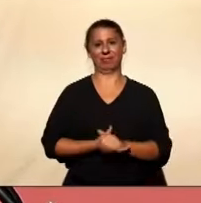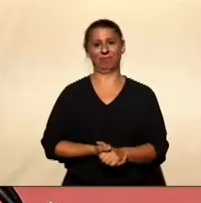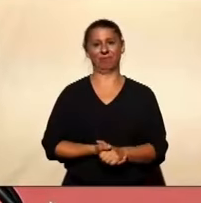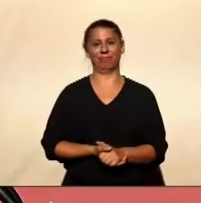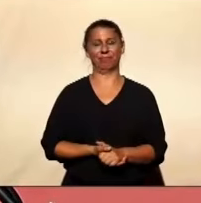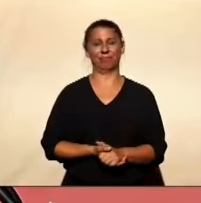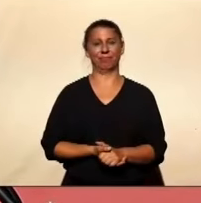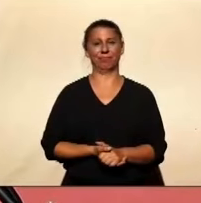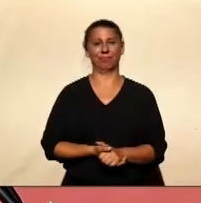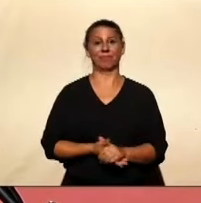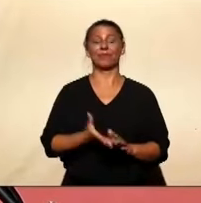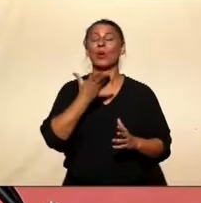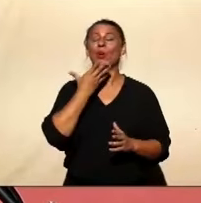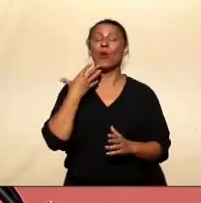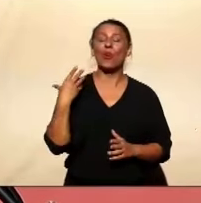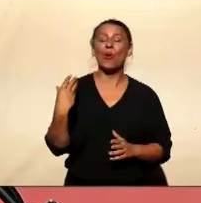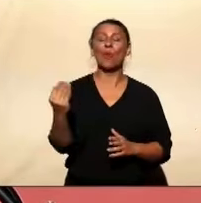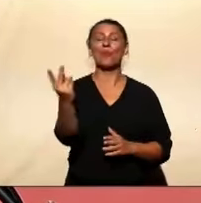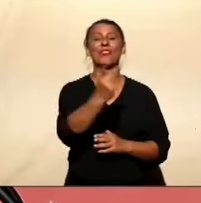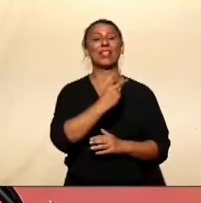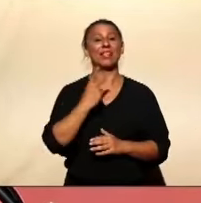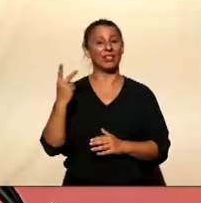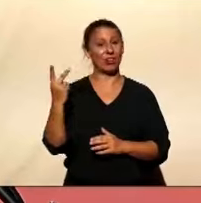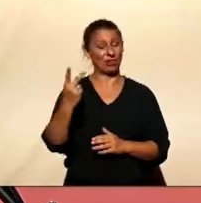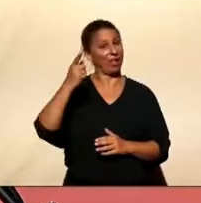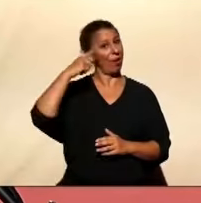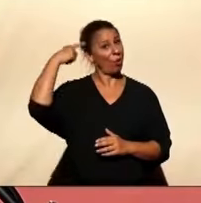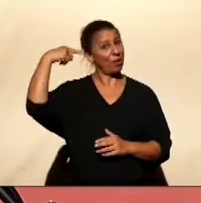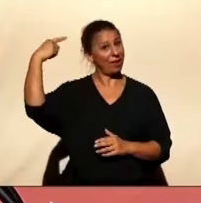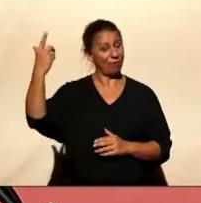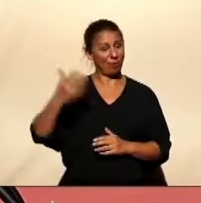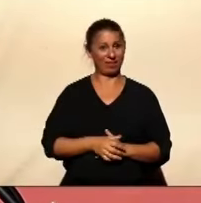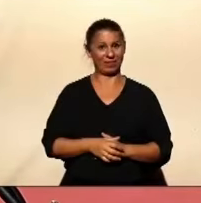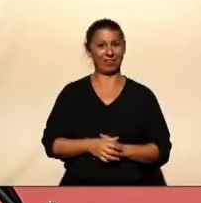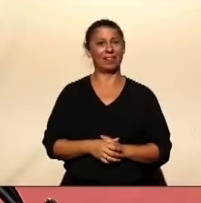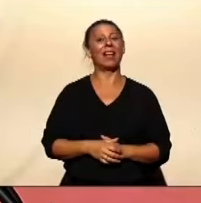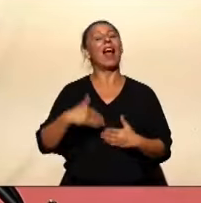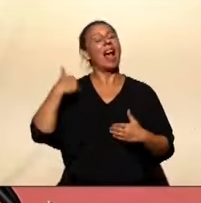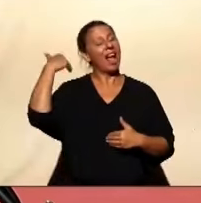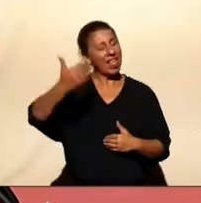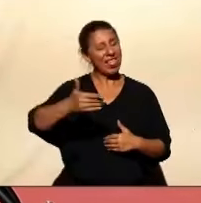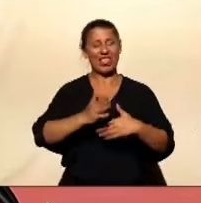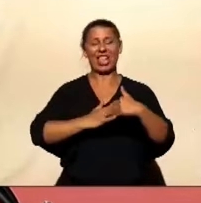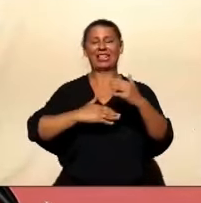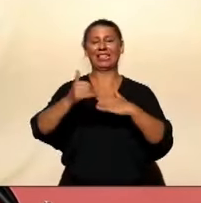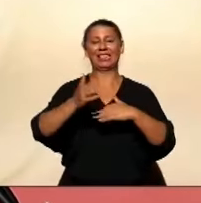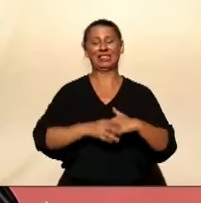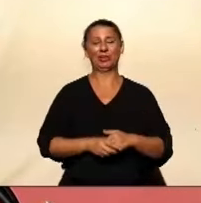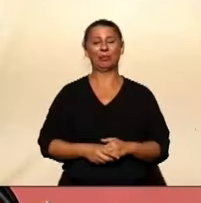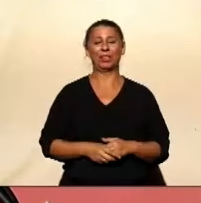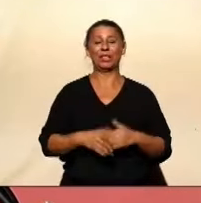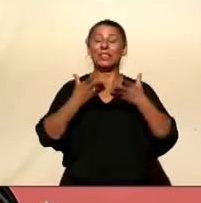ότι την όμορφη κοινωνία που ονειρευόμαστε θα τη χτίσουμε. Τις